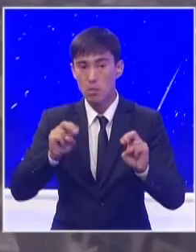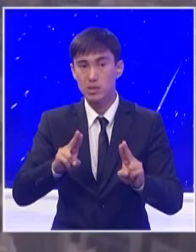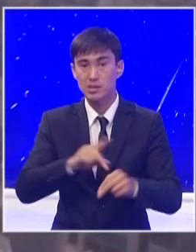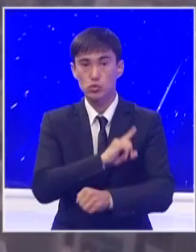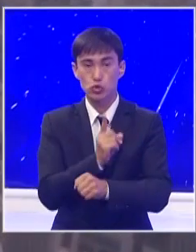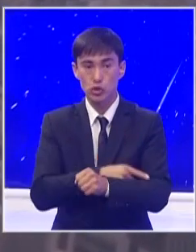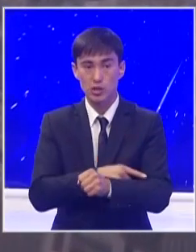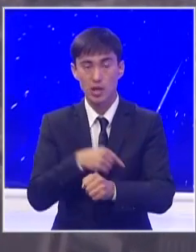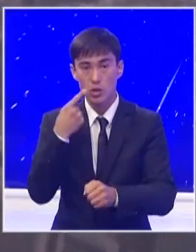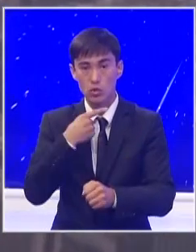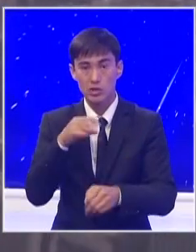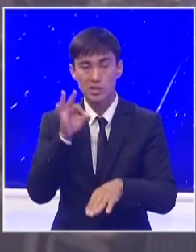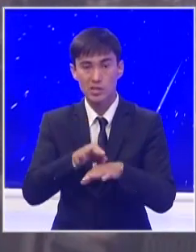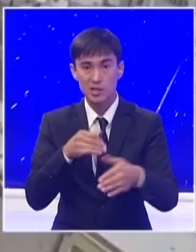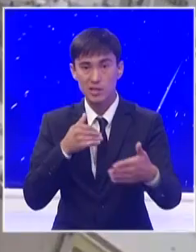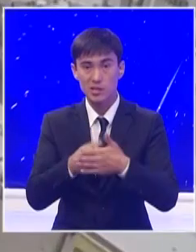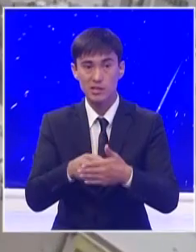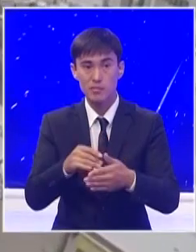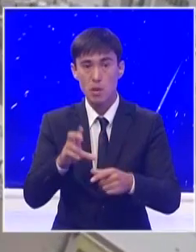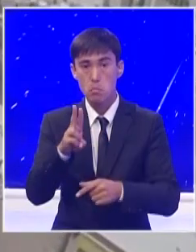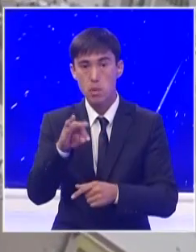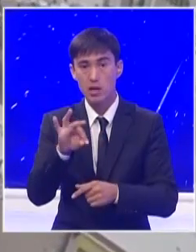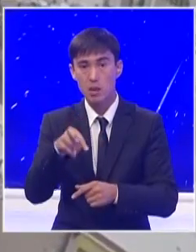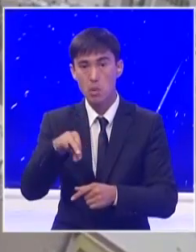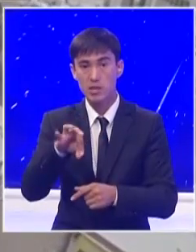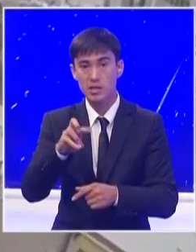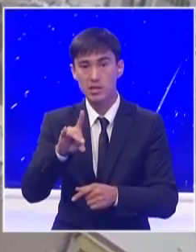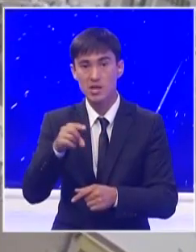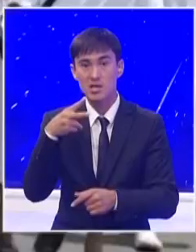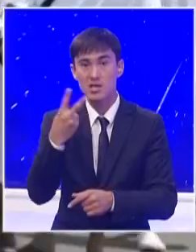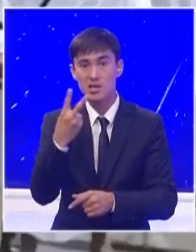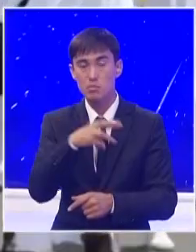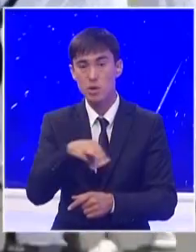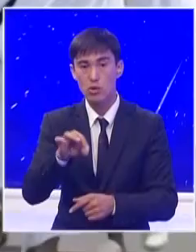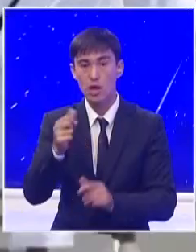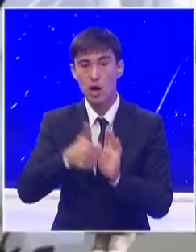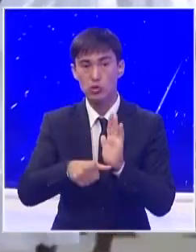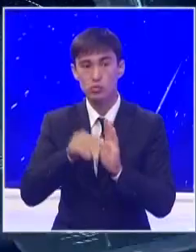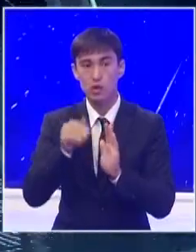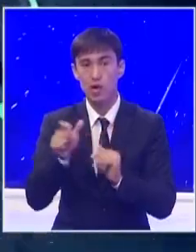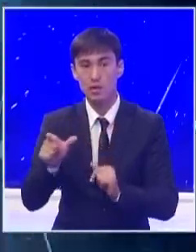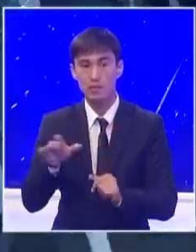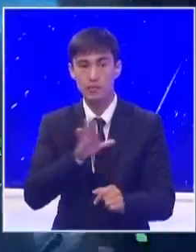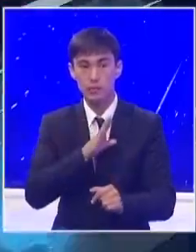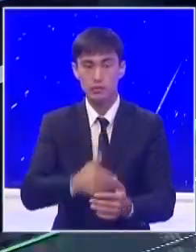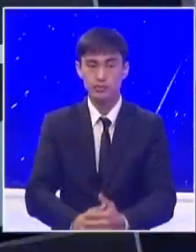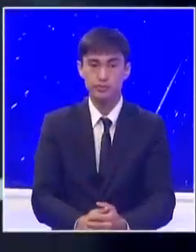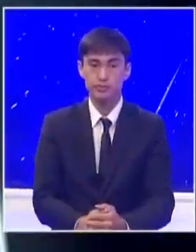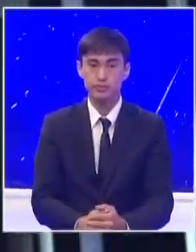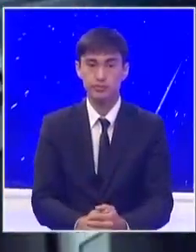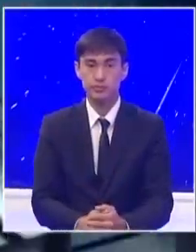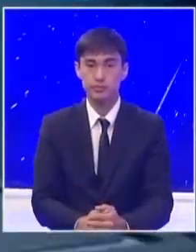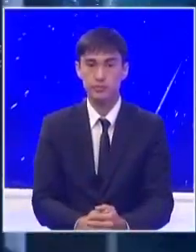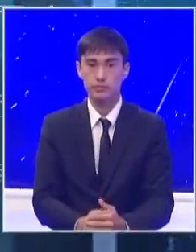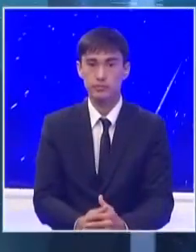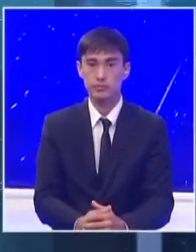күшейтілген. Айта кету керек, індетке дейін Мекке мен Мәдинада 2 миллион 600 мың азамат қажылық міндетін өтеген. Топтаманы ғаламтор ақпараттарымен